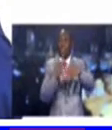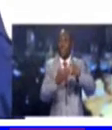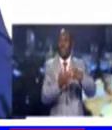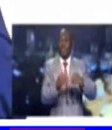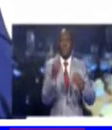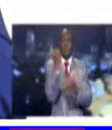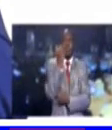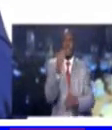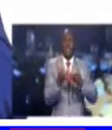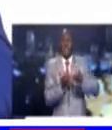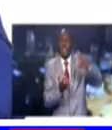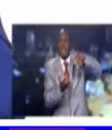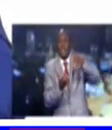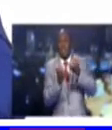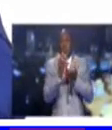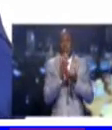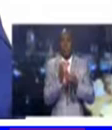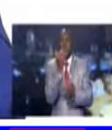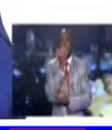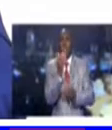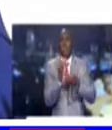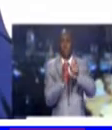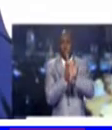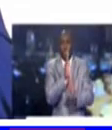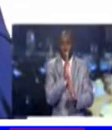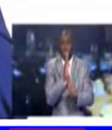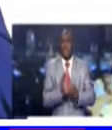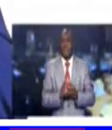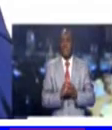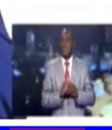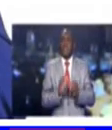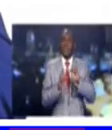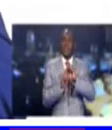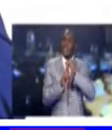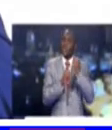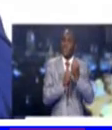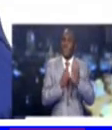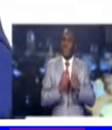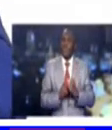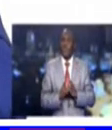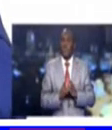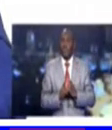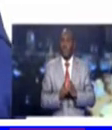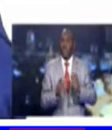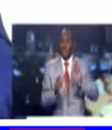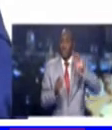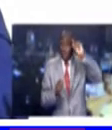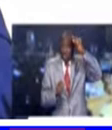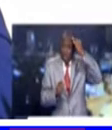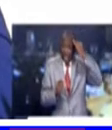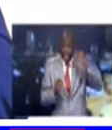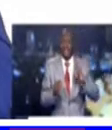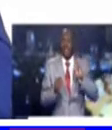comme pipo et sans égard pour le statut social des uns et des autres gouvernants et